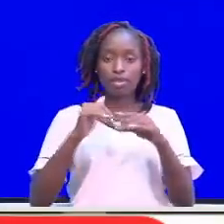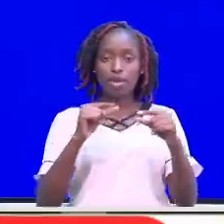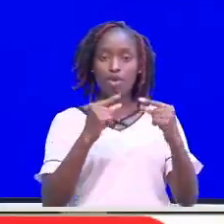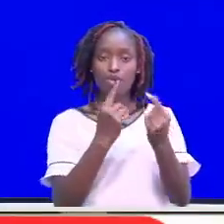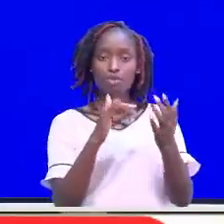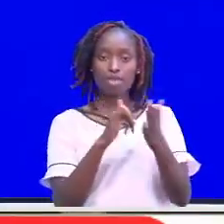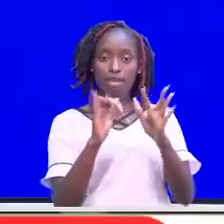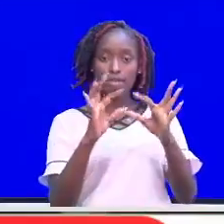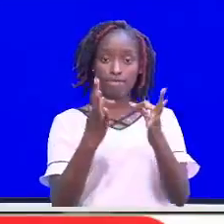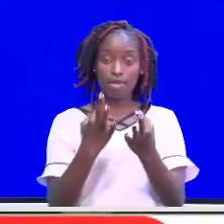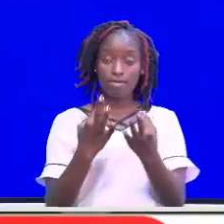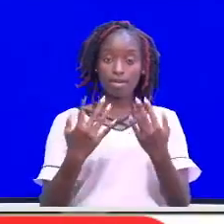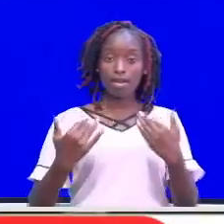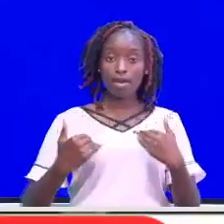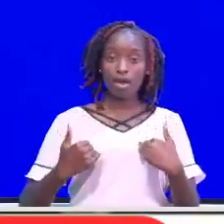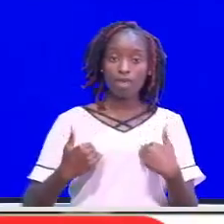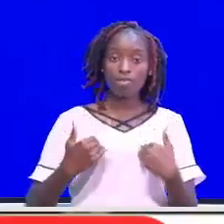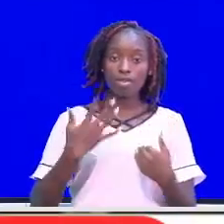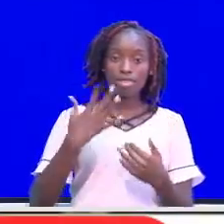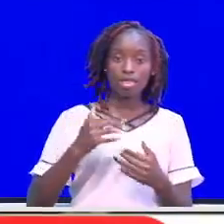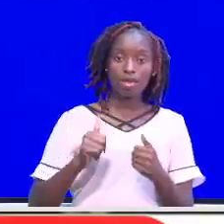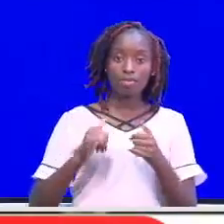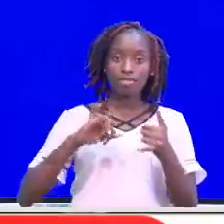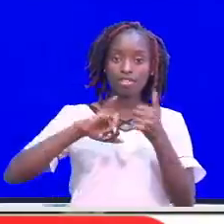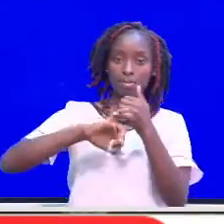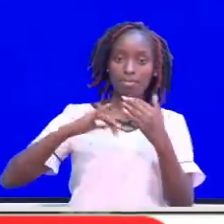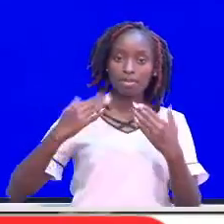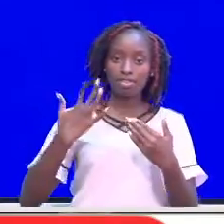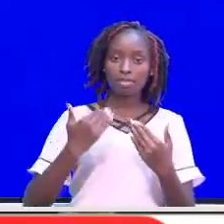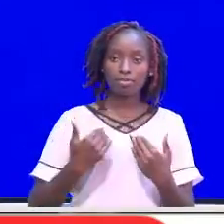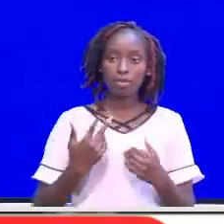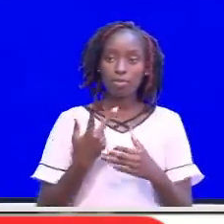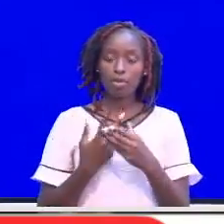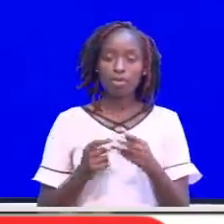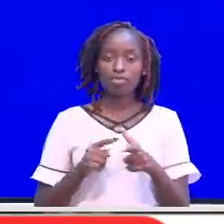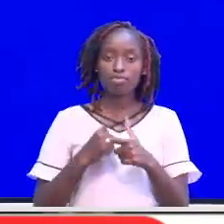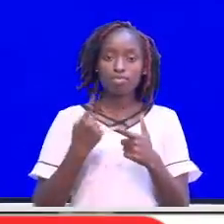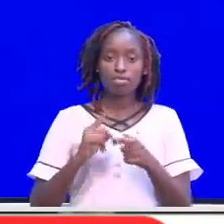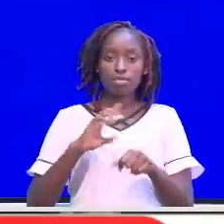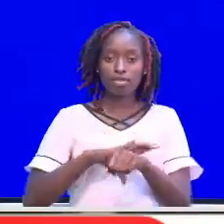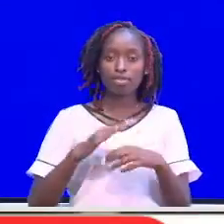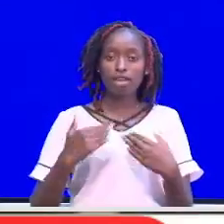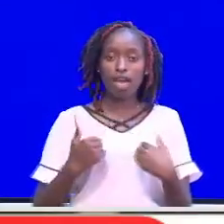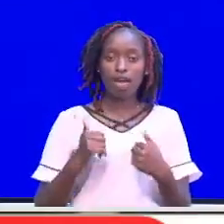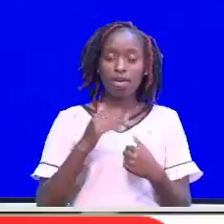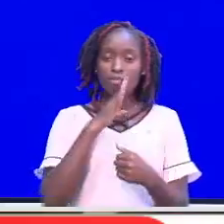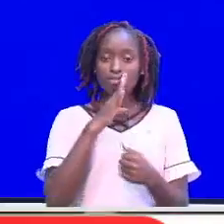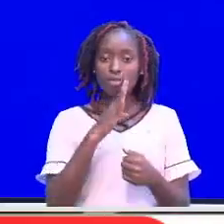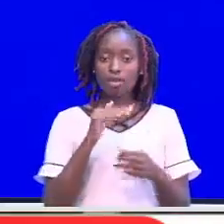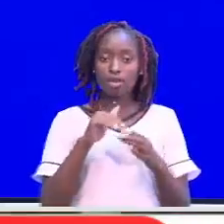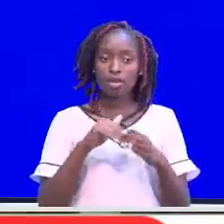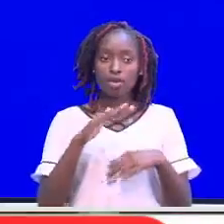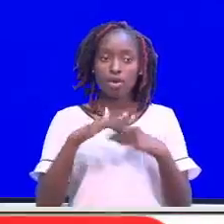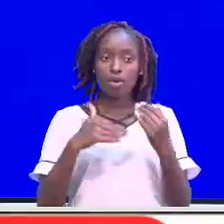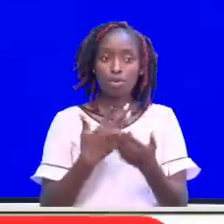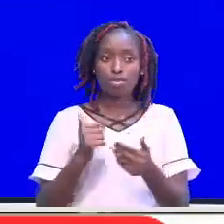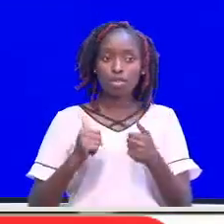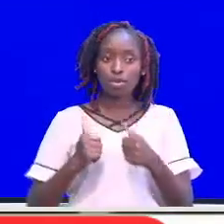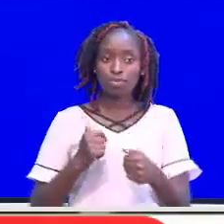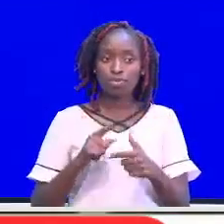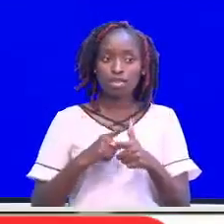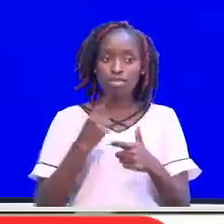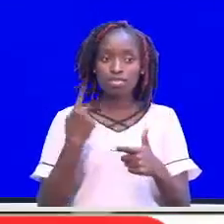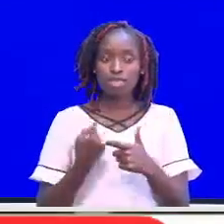hizi wanaoana, lakini huwa kitu tunajua iko abomination katikati hapo, iko ile ana